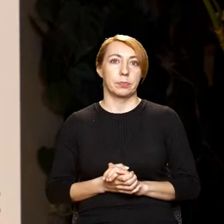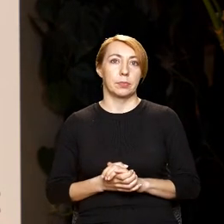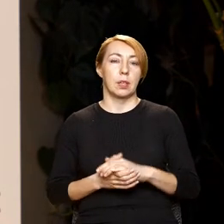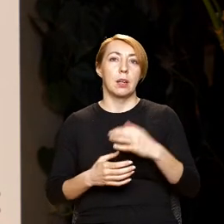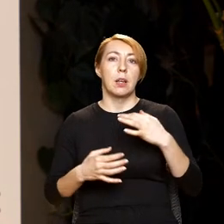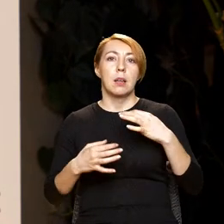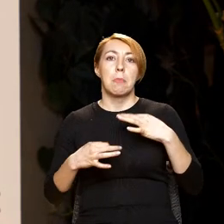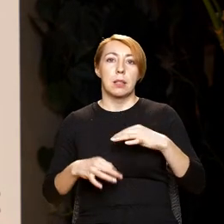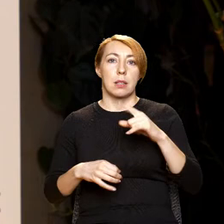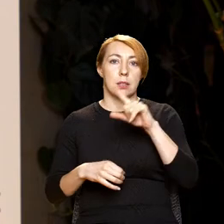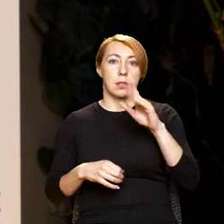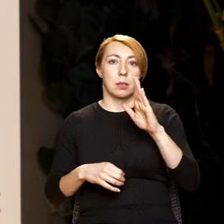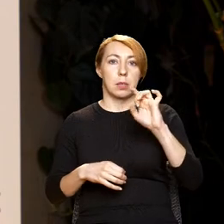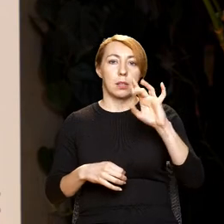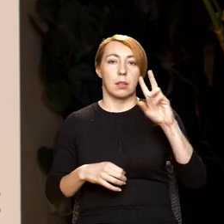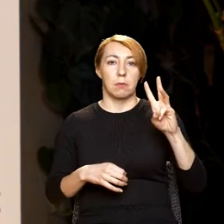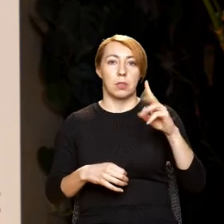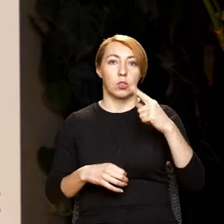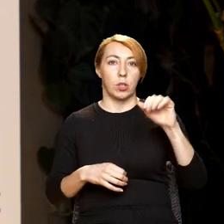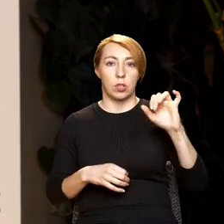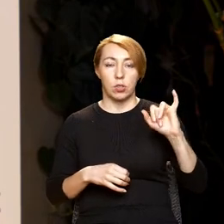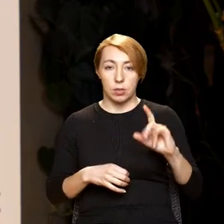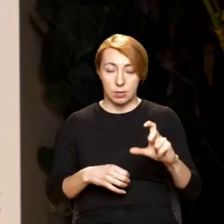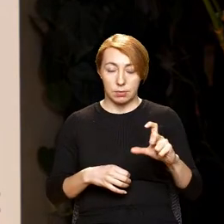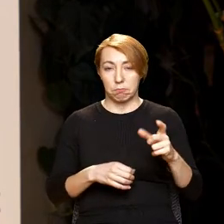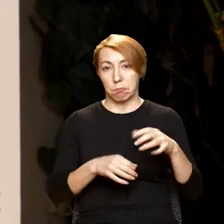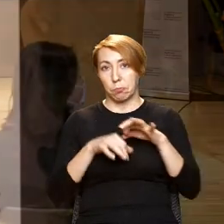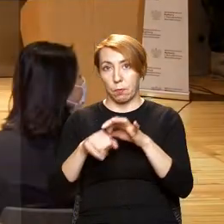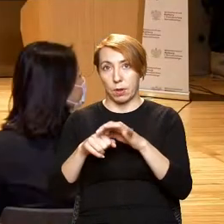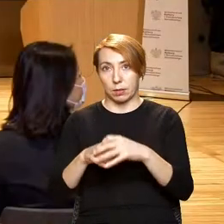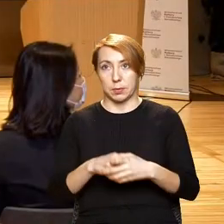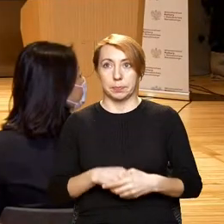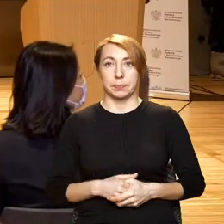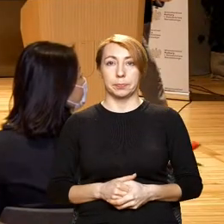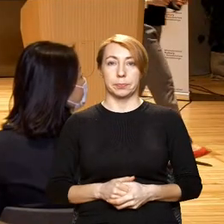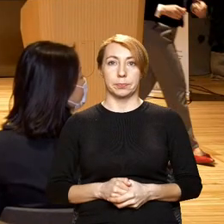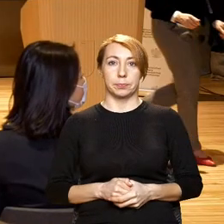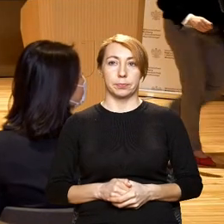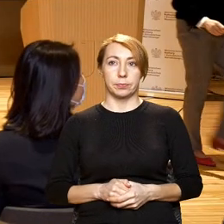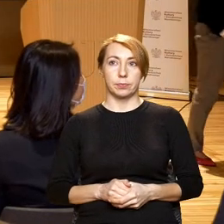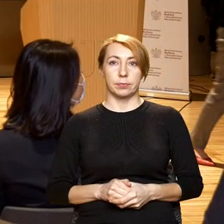Zbigniewa Dziedzica naszych pierwszych panelistów. Bardzo proszę.